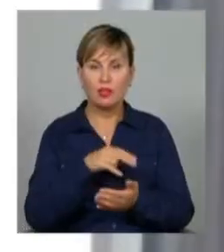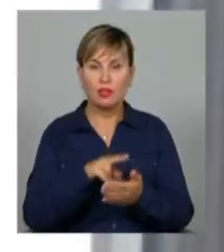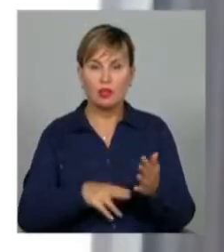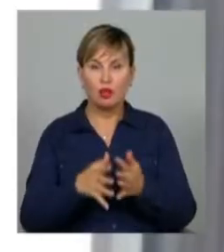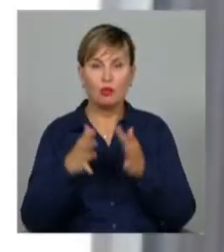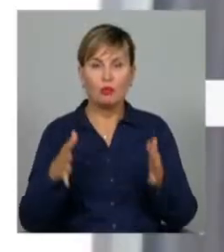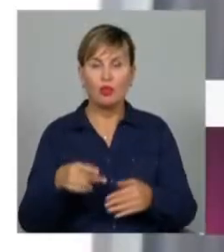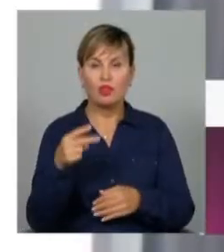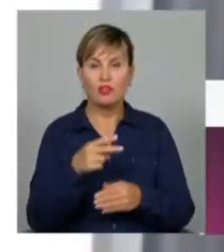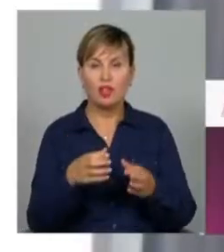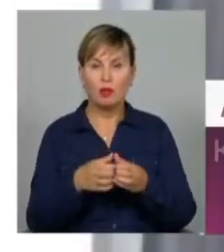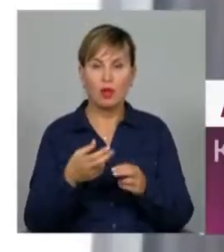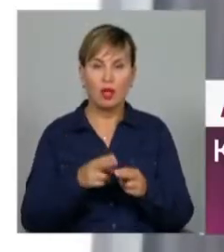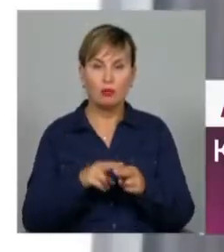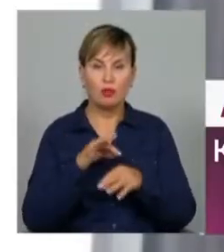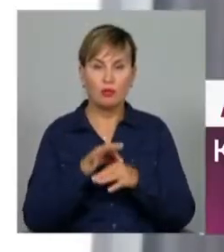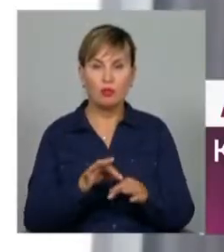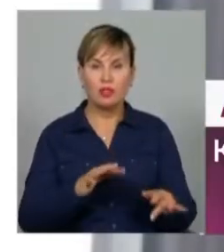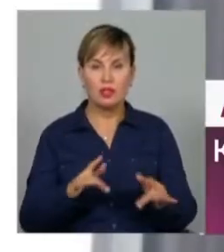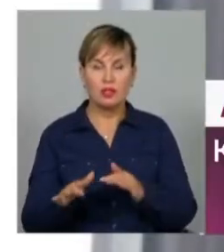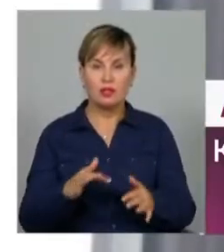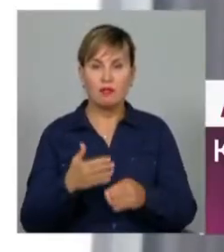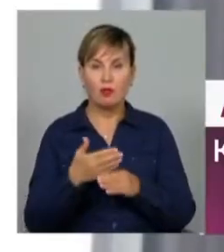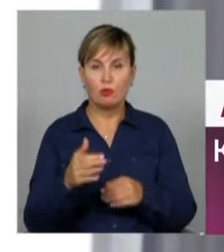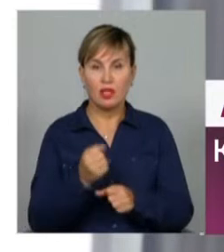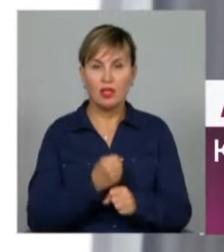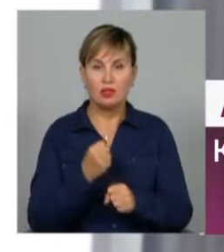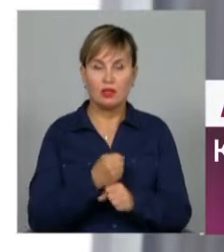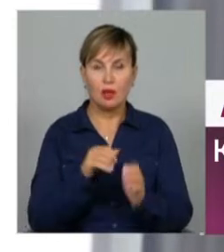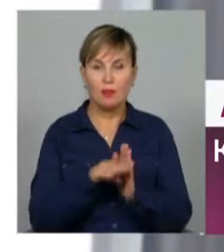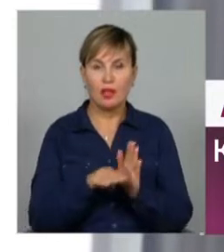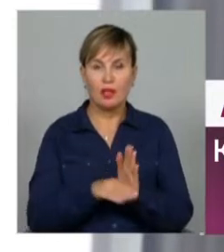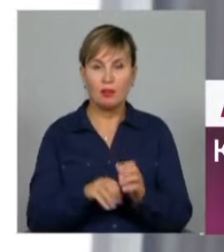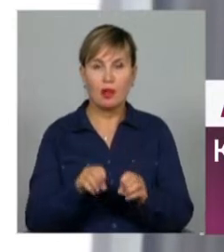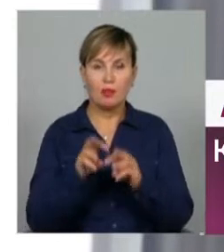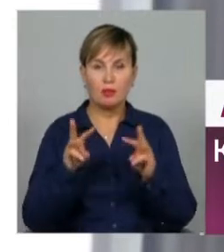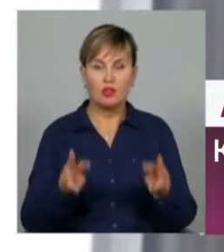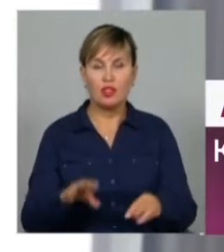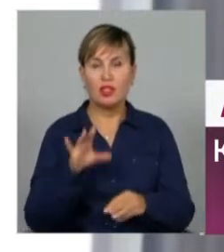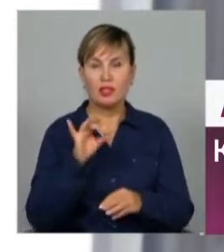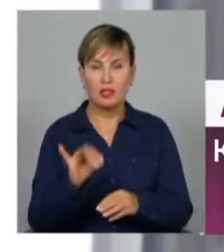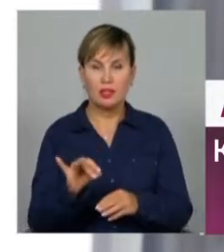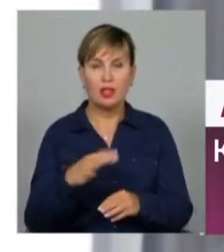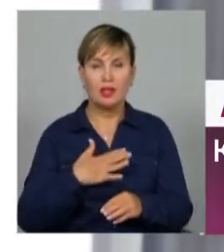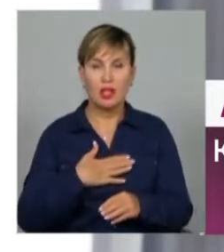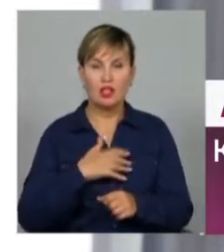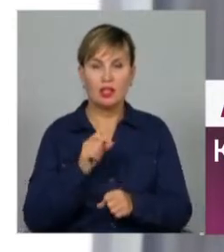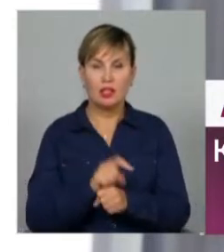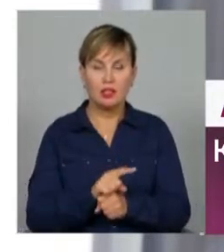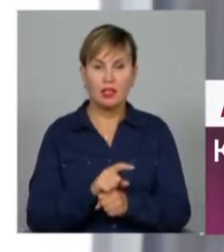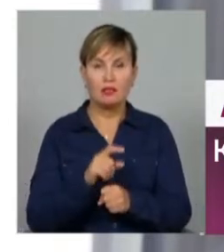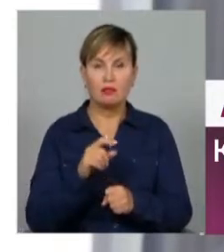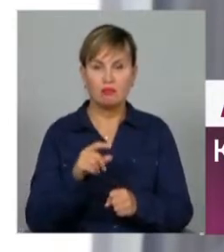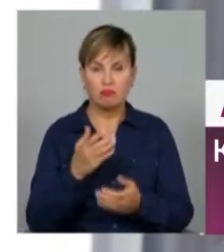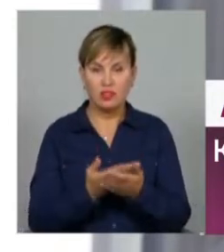более 2000 компаний, которые ведут деятельность в области разработки программного обеспечения. Ну и, конечно же, наша задача как